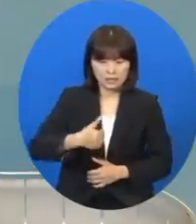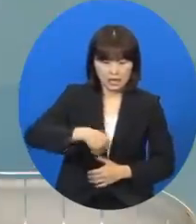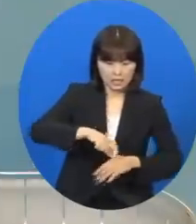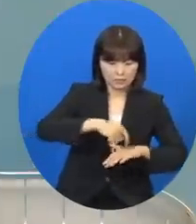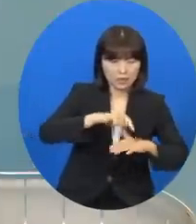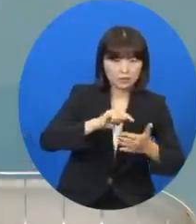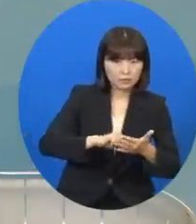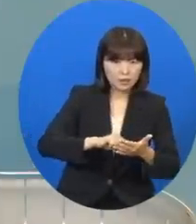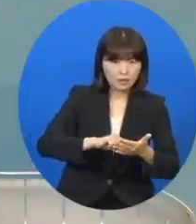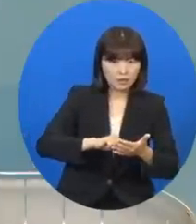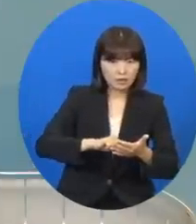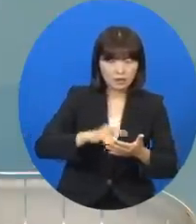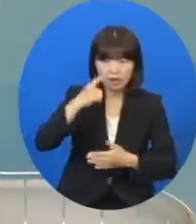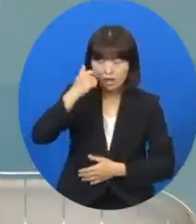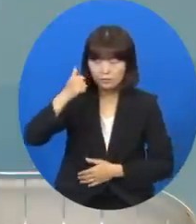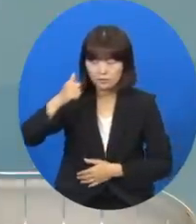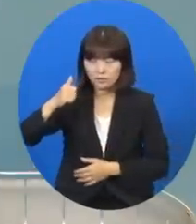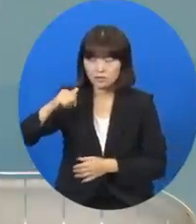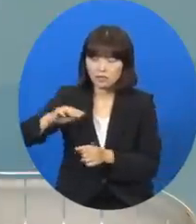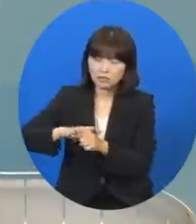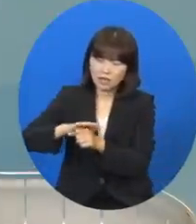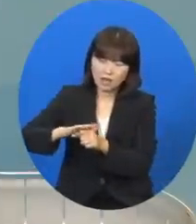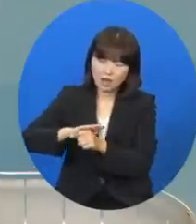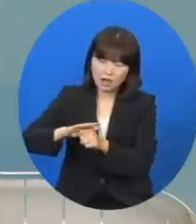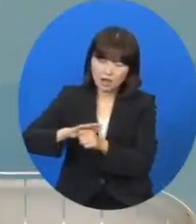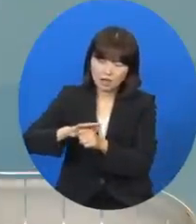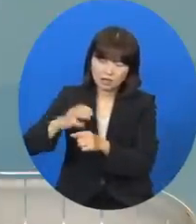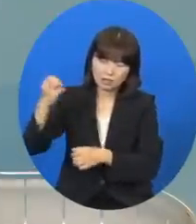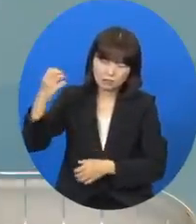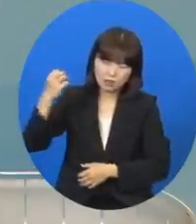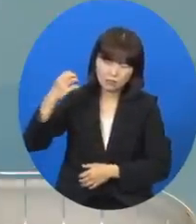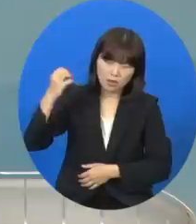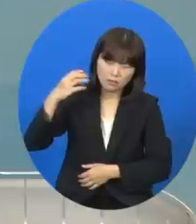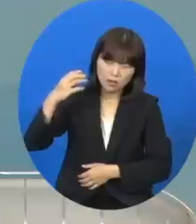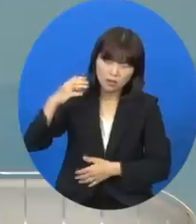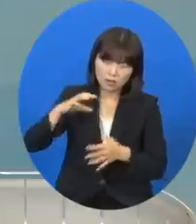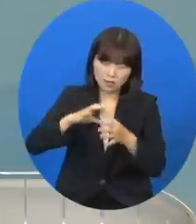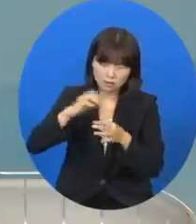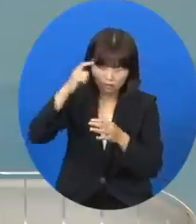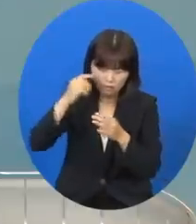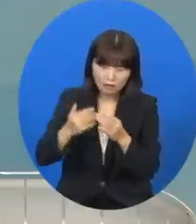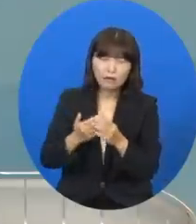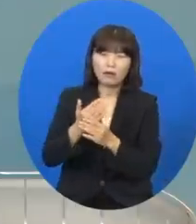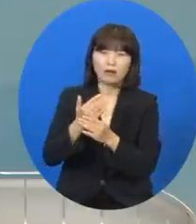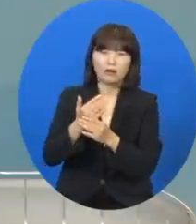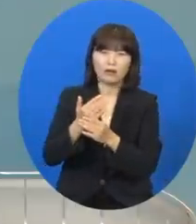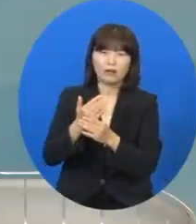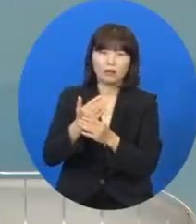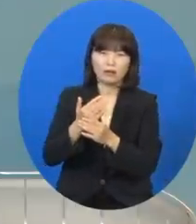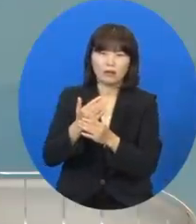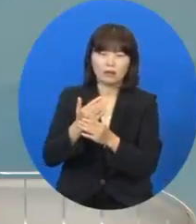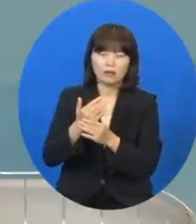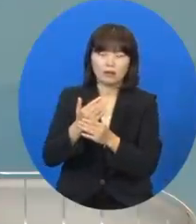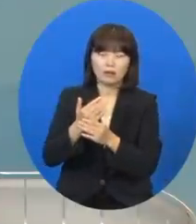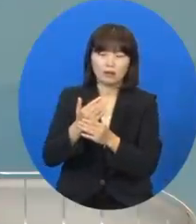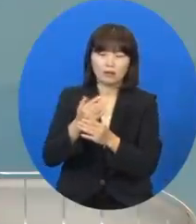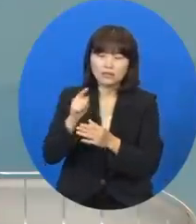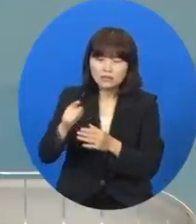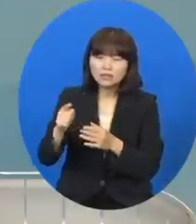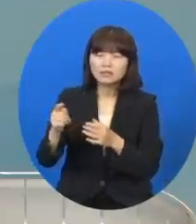아버지가 사랑한다는 메시지 하나는 분명히 남겨준 거예요. 그리고 이 아들이 그렇게 선 거예요.